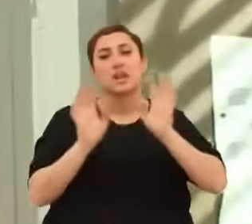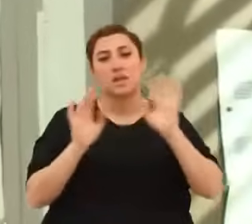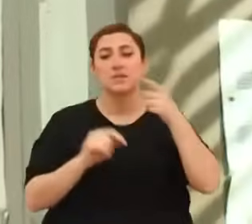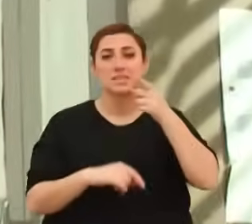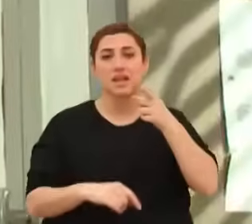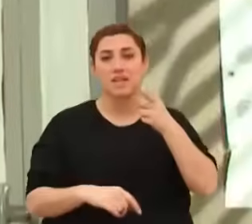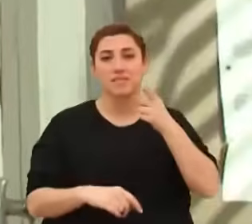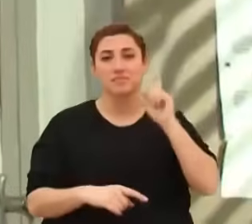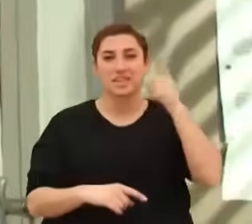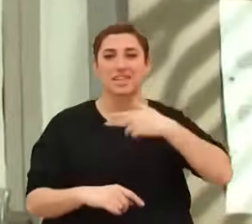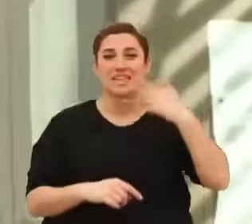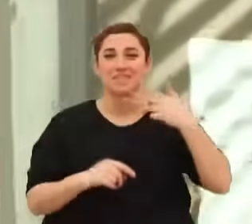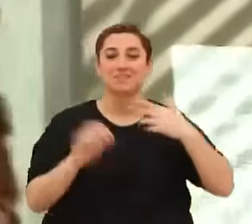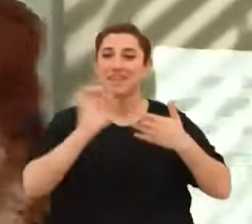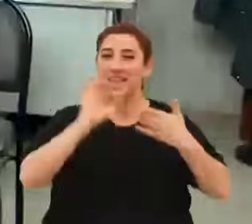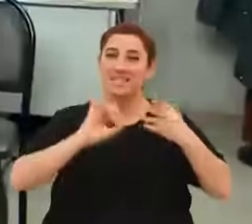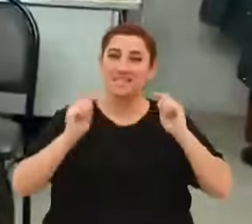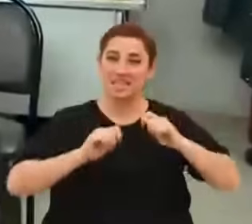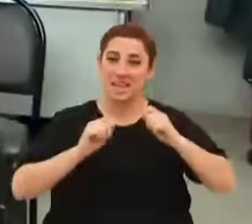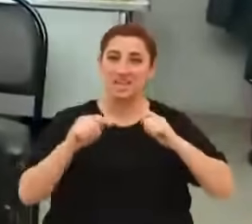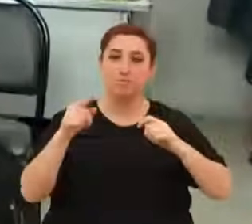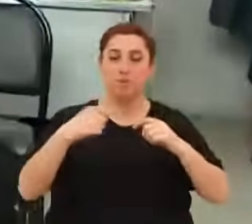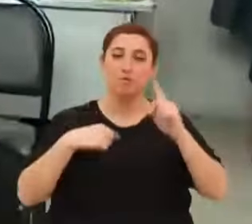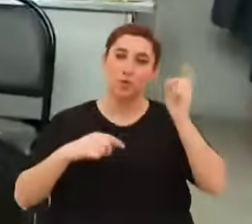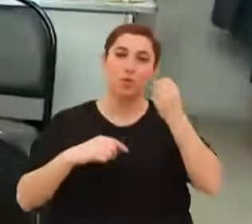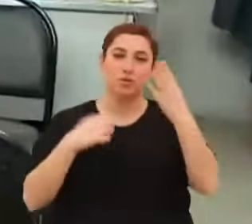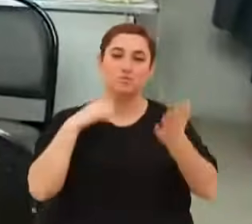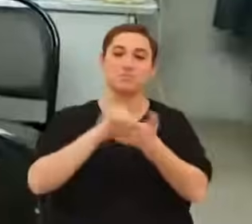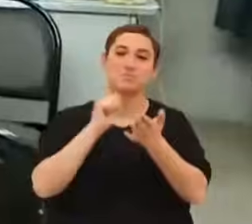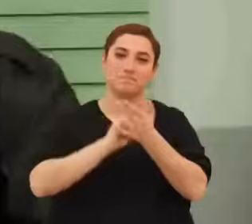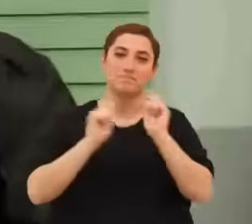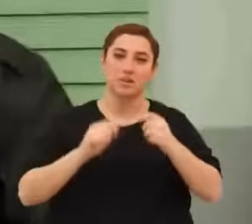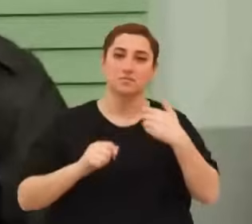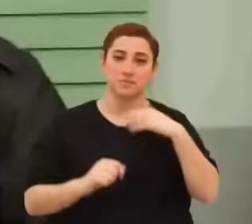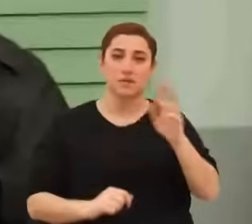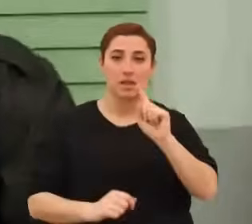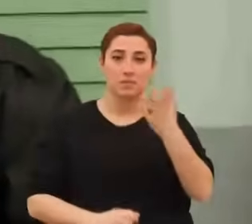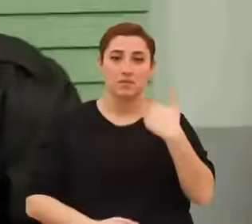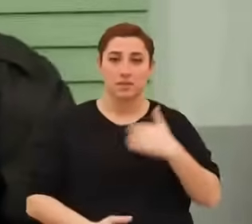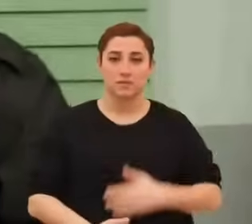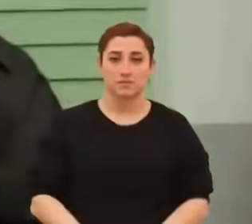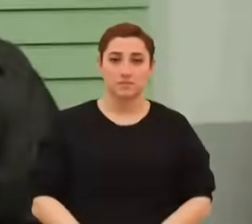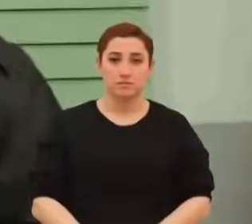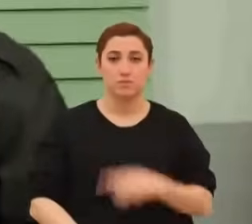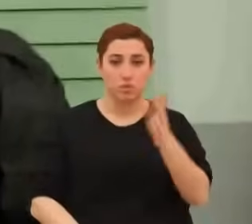Sen bir resmi yazı yaz böyle şey için. Ben de götürüp matbaada bastırayım. Kalemi ver.